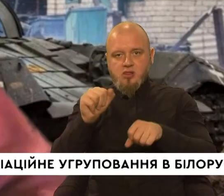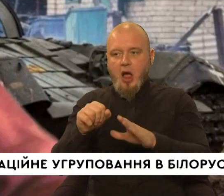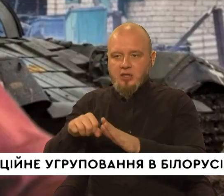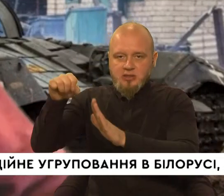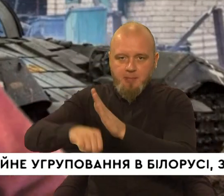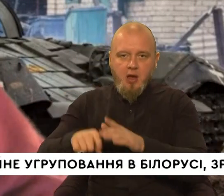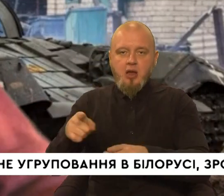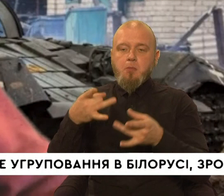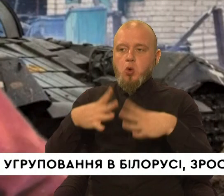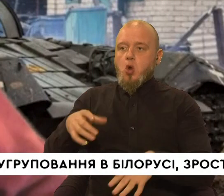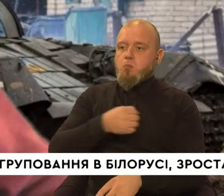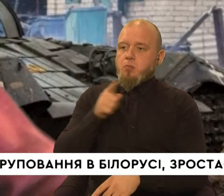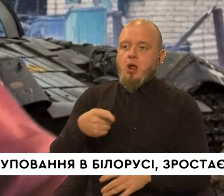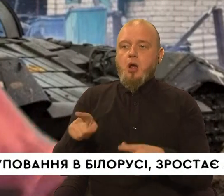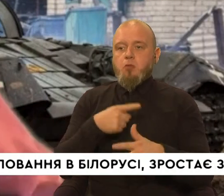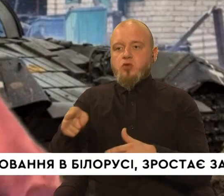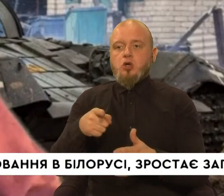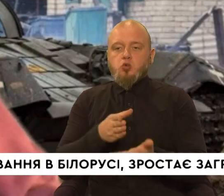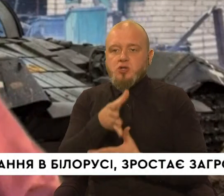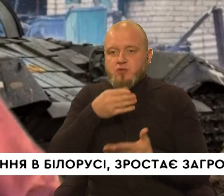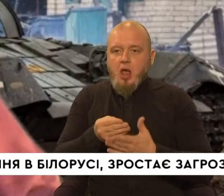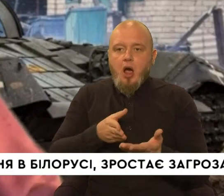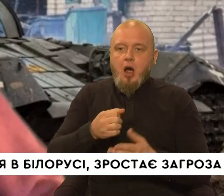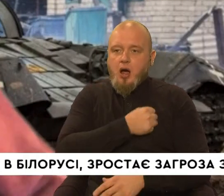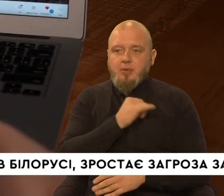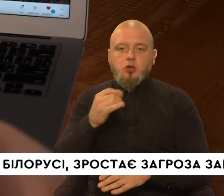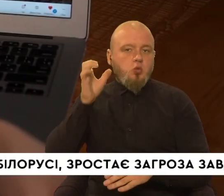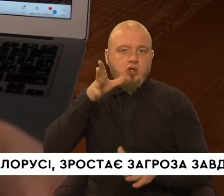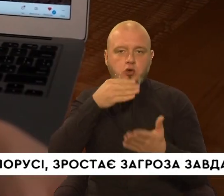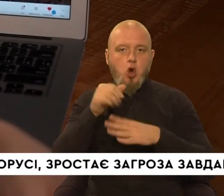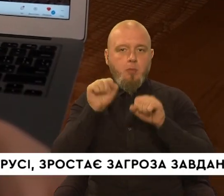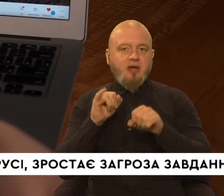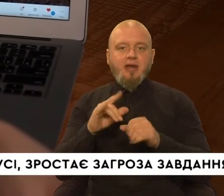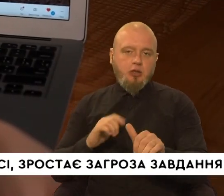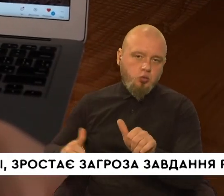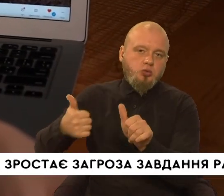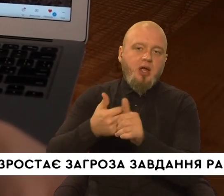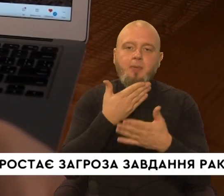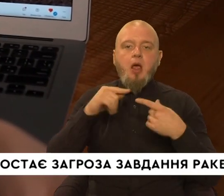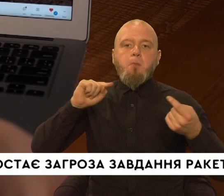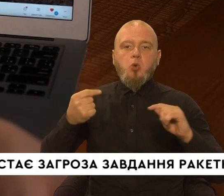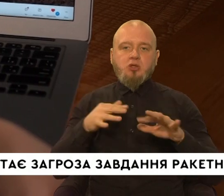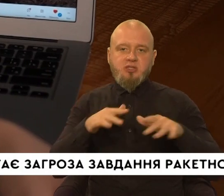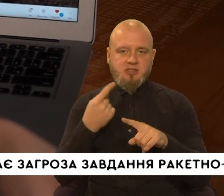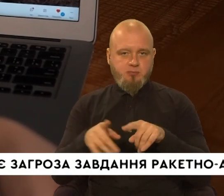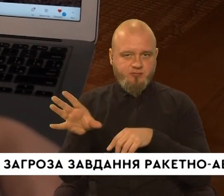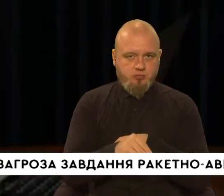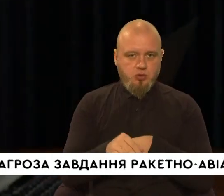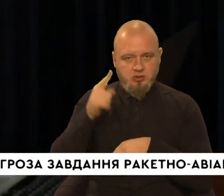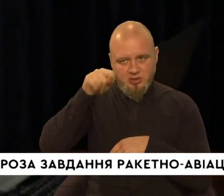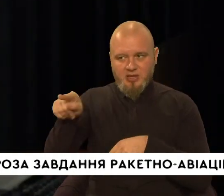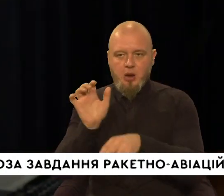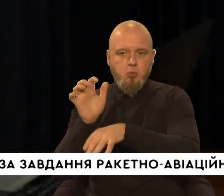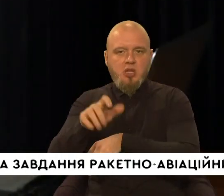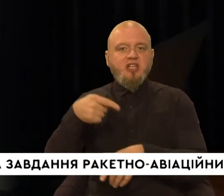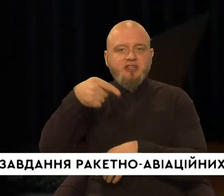вони служать у цій армії, і вони слухають своїх командирів і йдуть за ними. І немає протидії цьому всьому. Знаєте, їх посилають